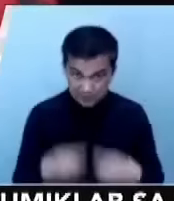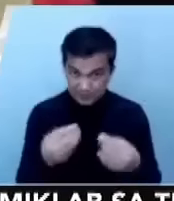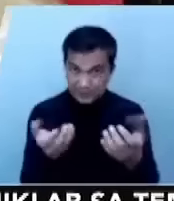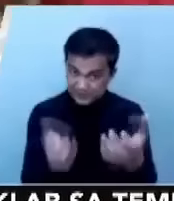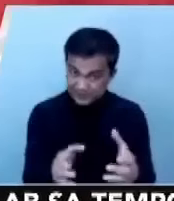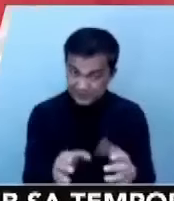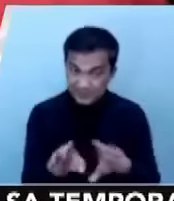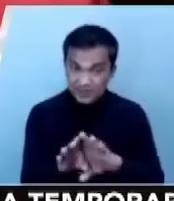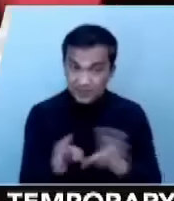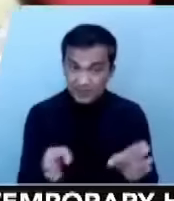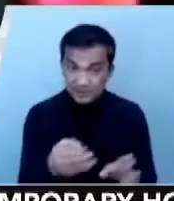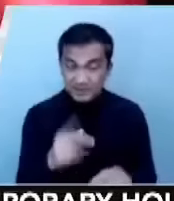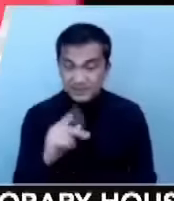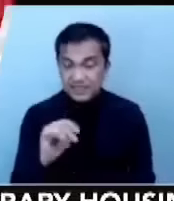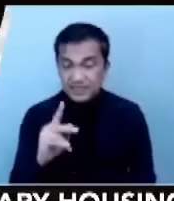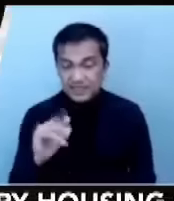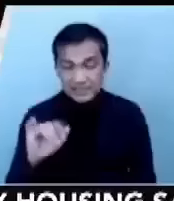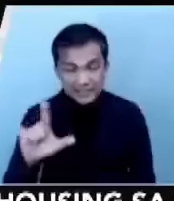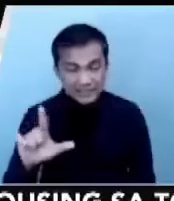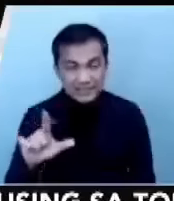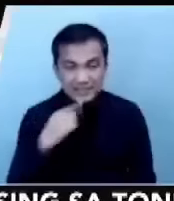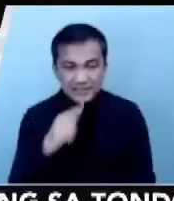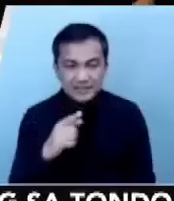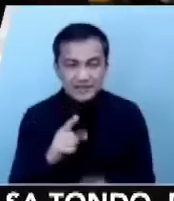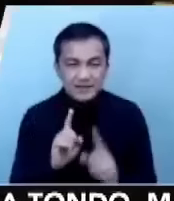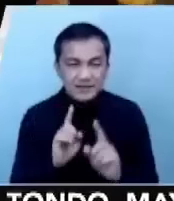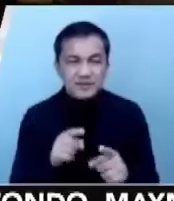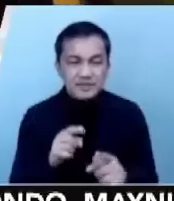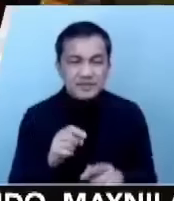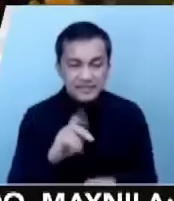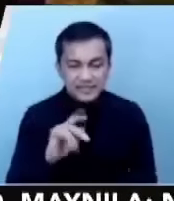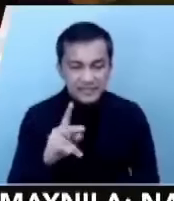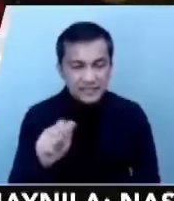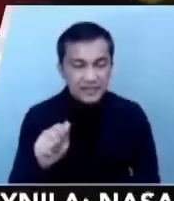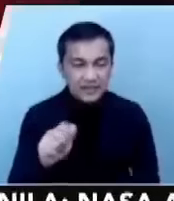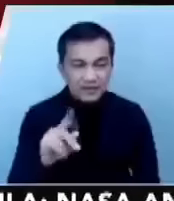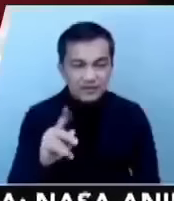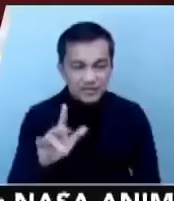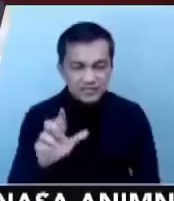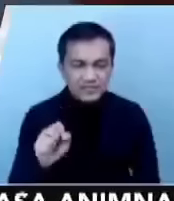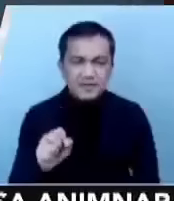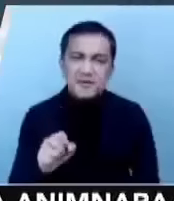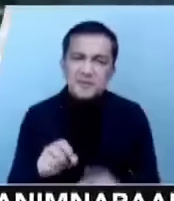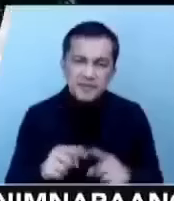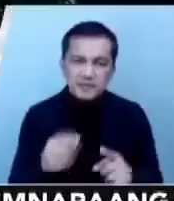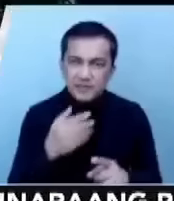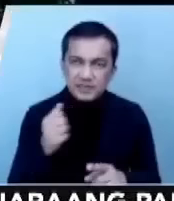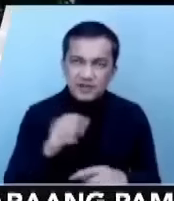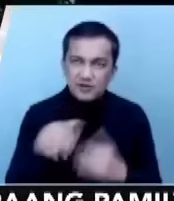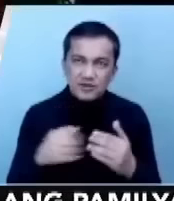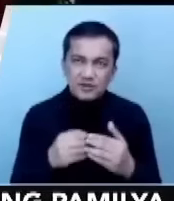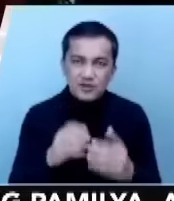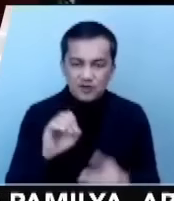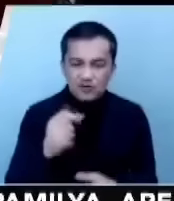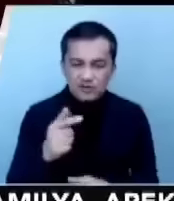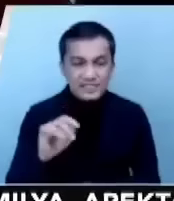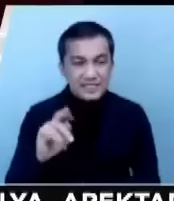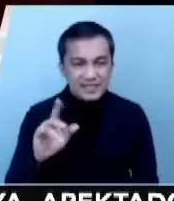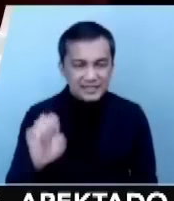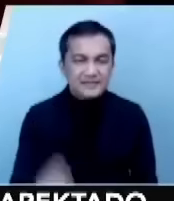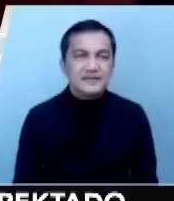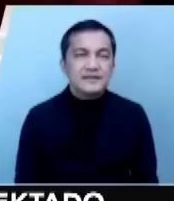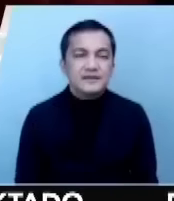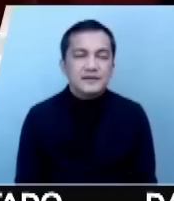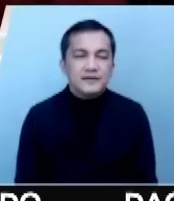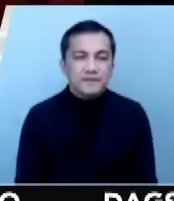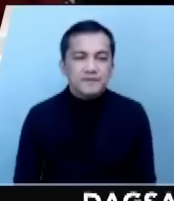daw si Karil na mag-cameo sa Encantadia Chronicles, pero mas okay raw sana kung lahat silang OG sangre. Kung short cameo